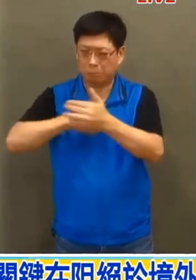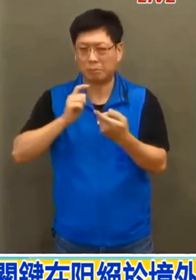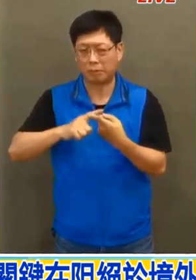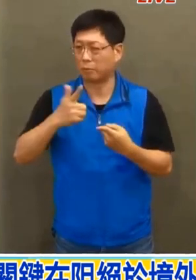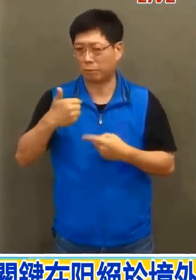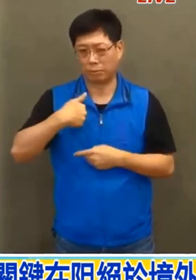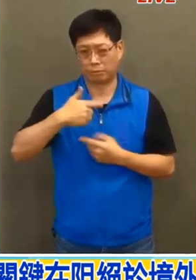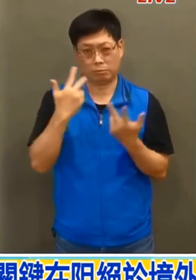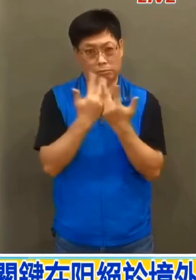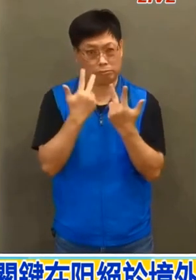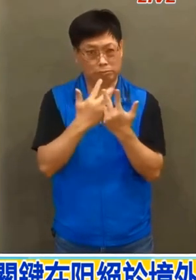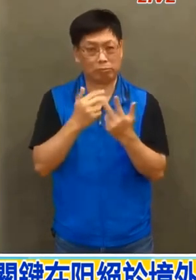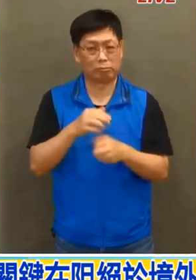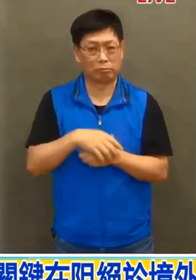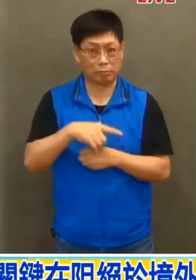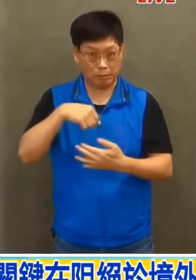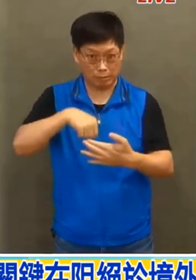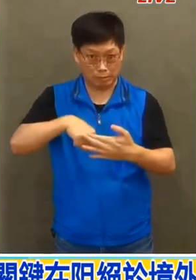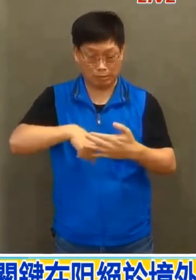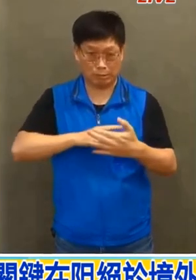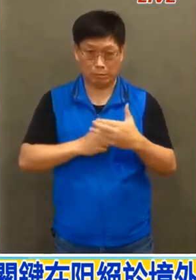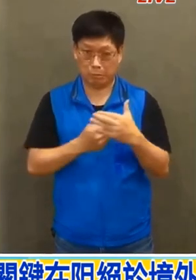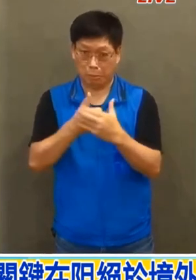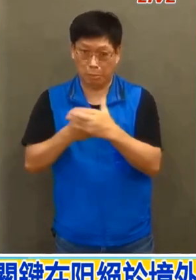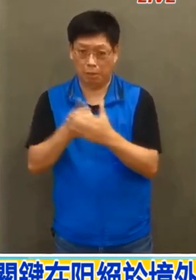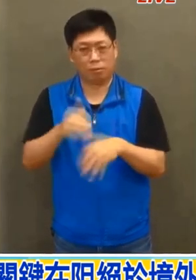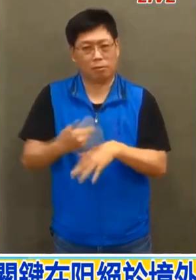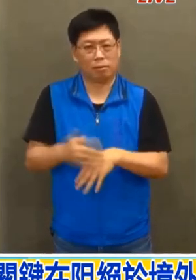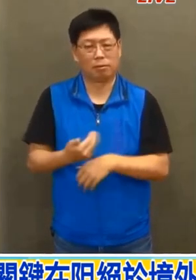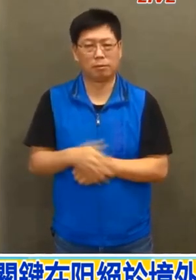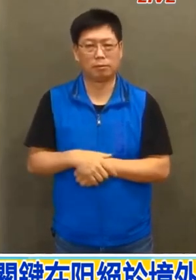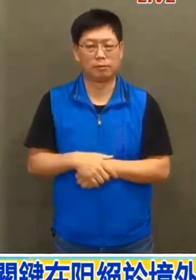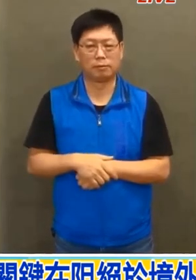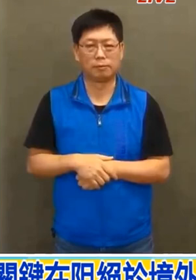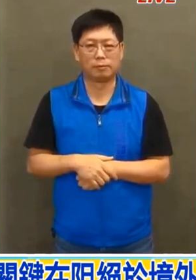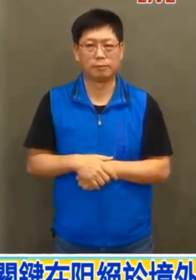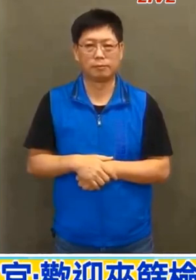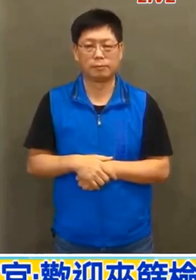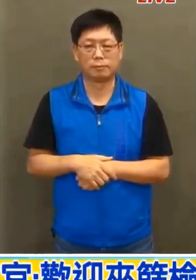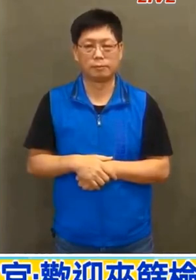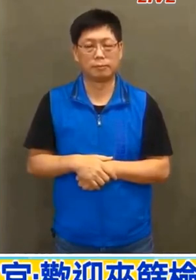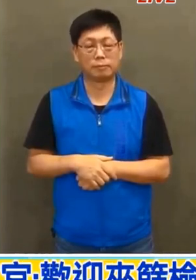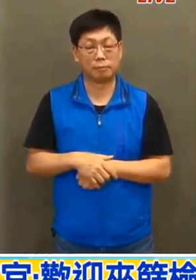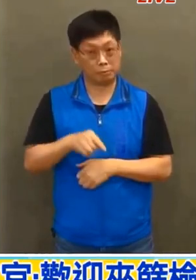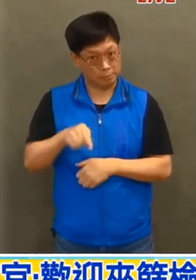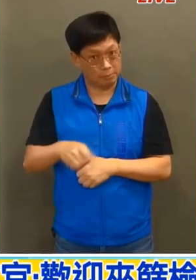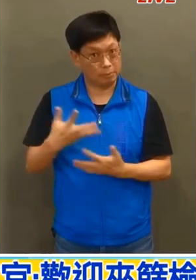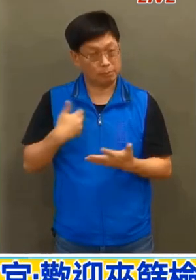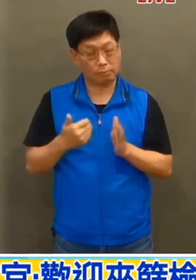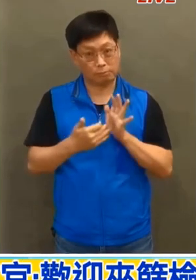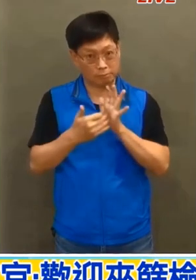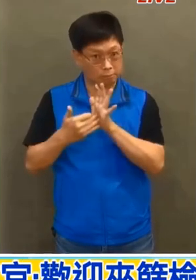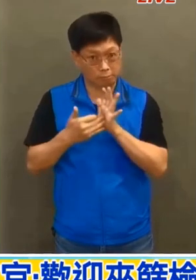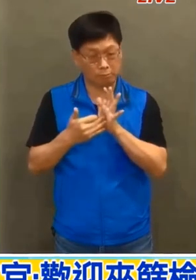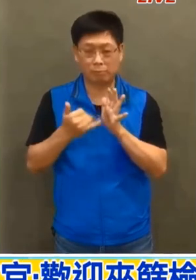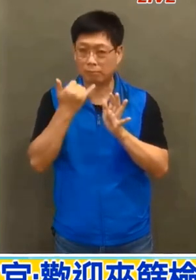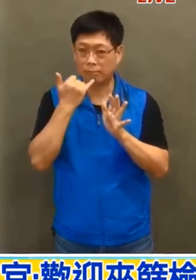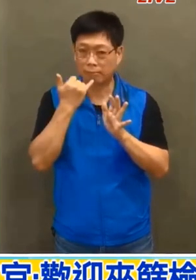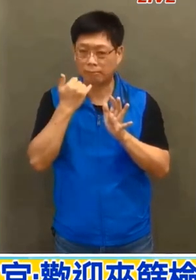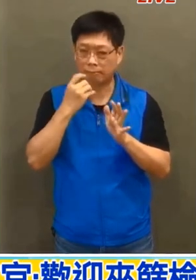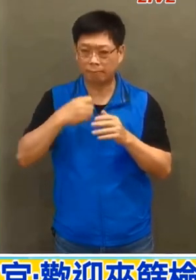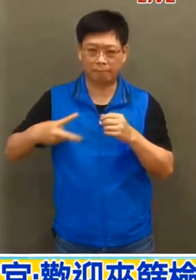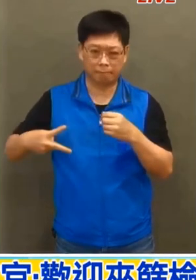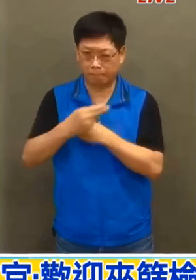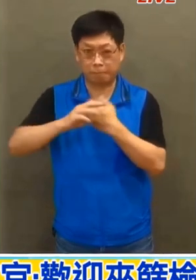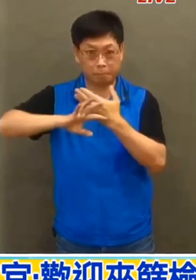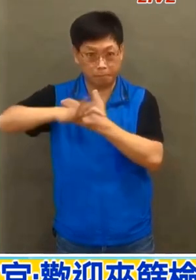不会在新北市的地方突然冒出德尔塔病毒。所以如何把整个组织